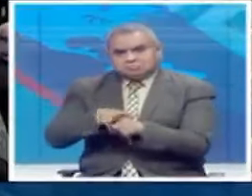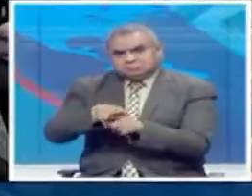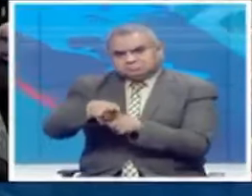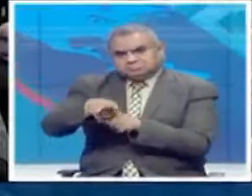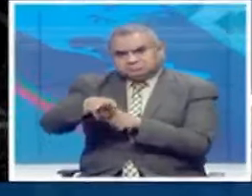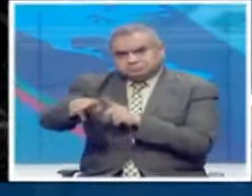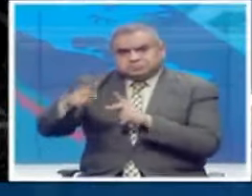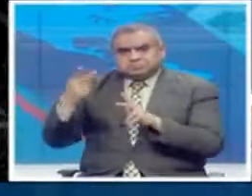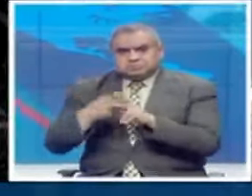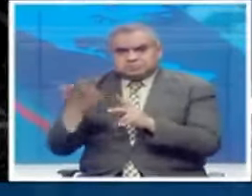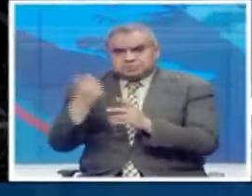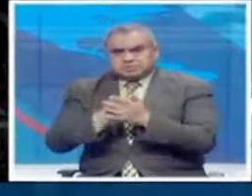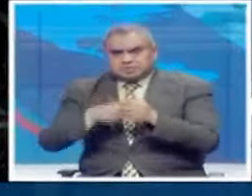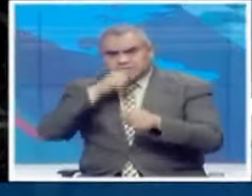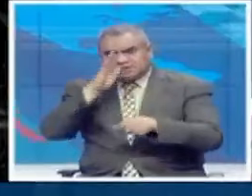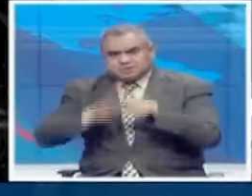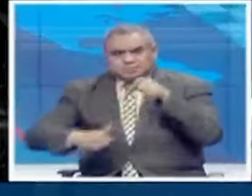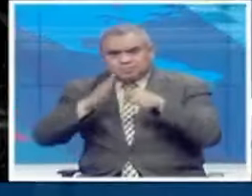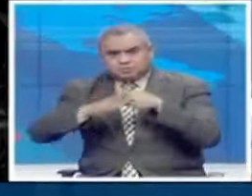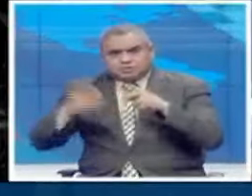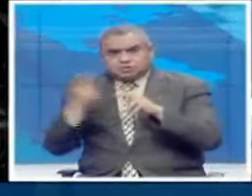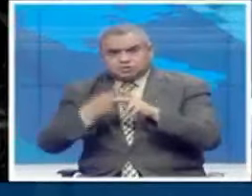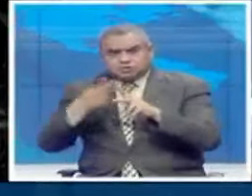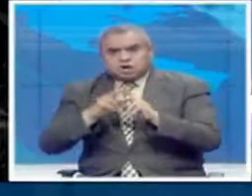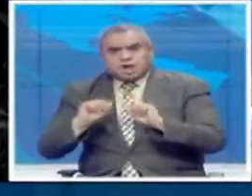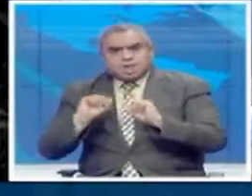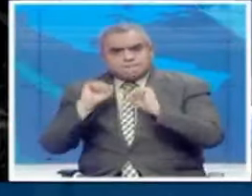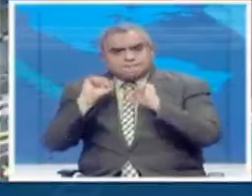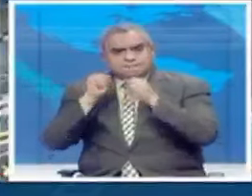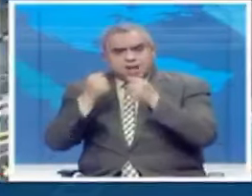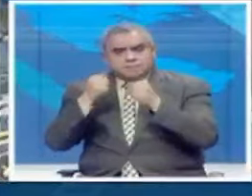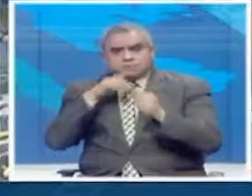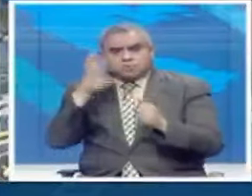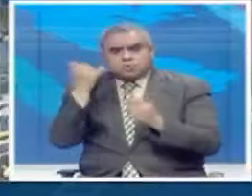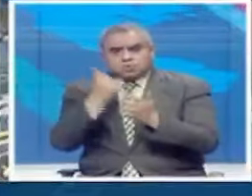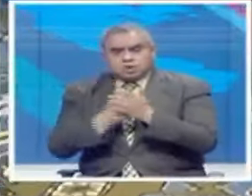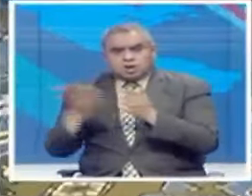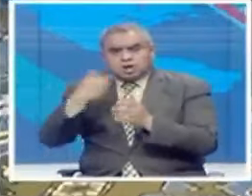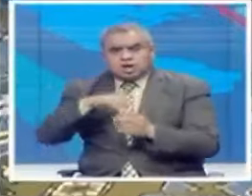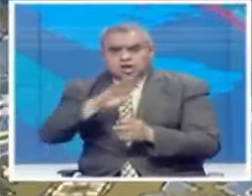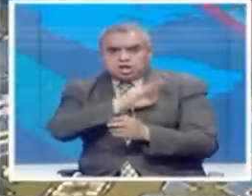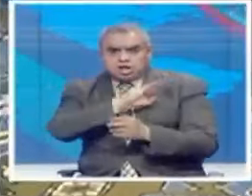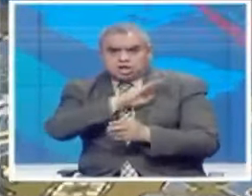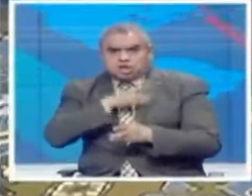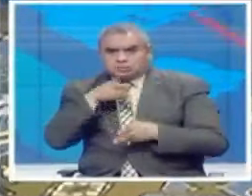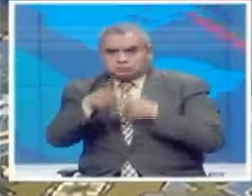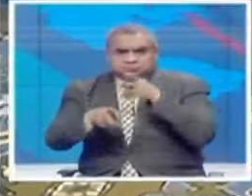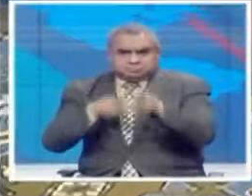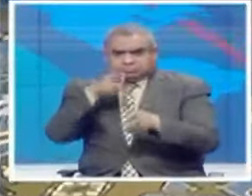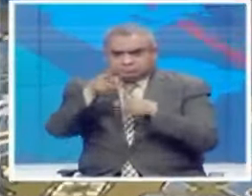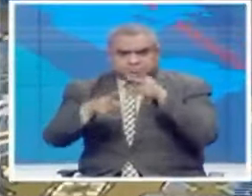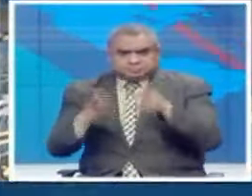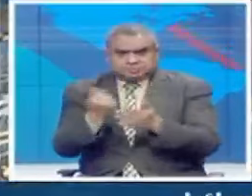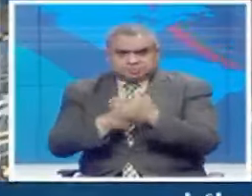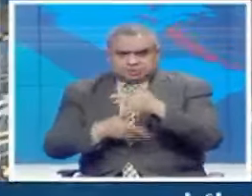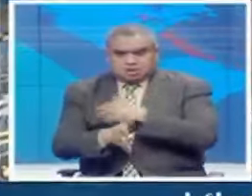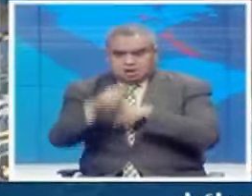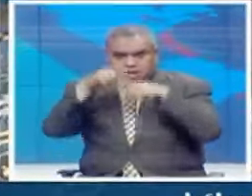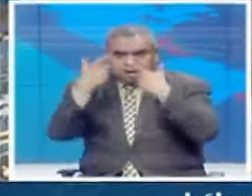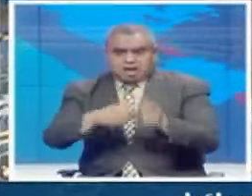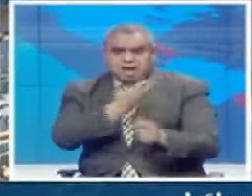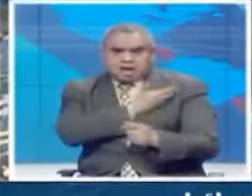ضمن اتفاقية الإبادة الجماعية، وكذلك ضمان عدم ارتكاب قواتها أي أعمال إبادة جماعية في